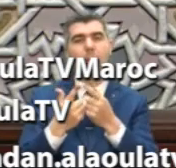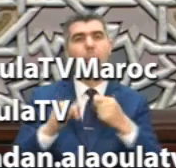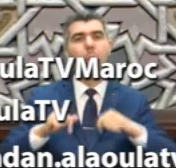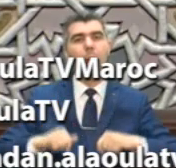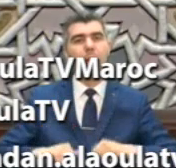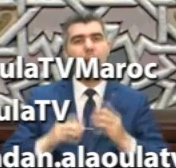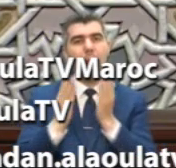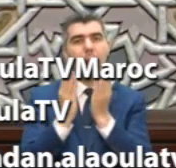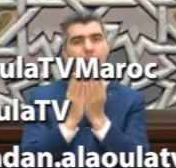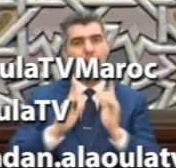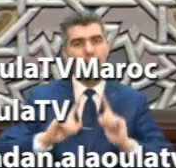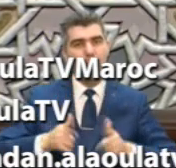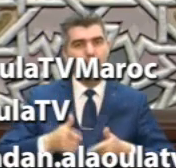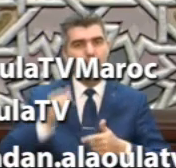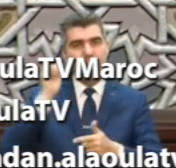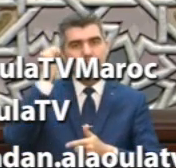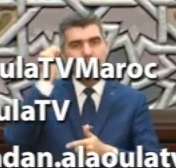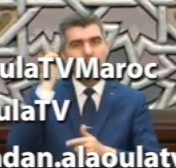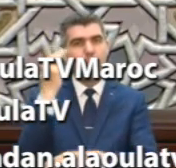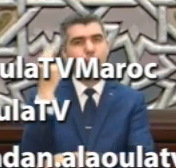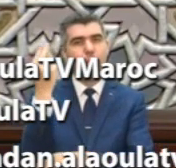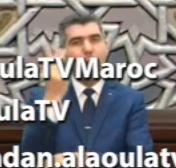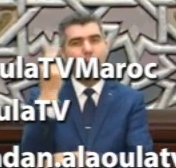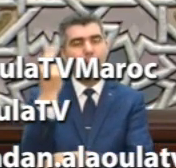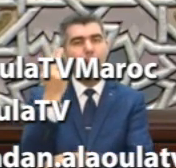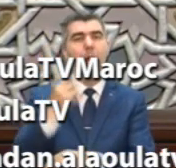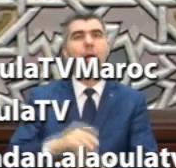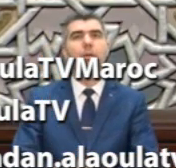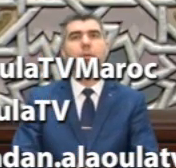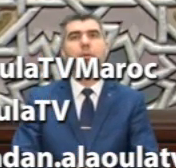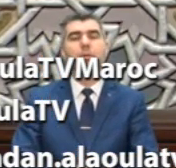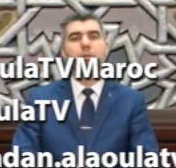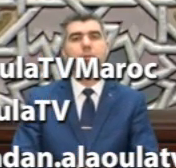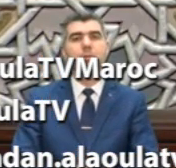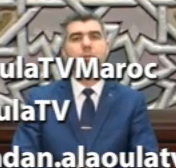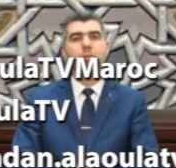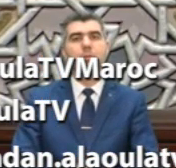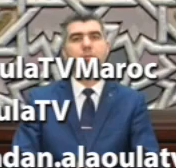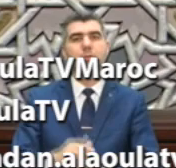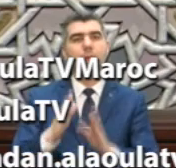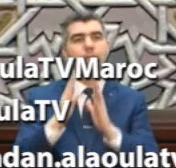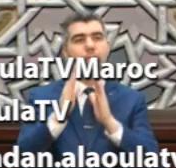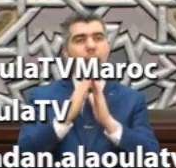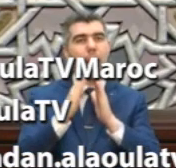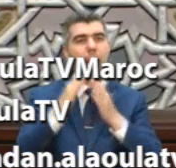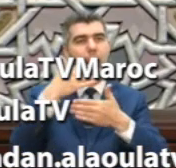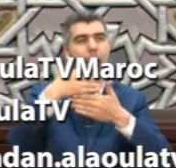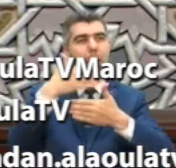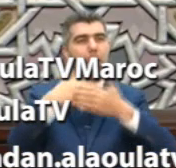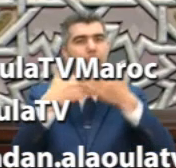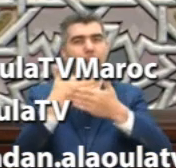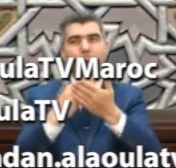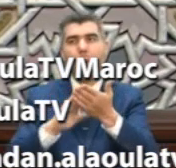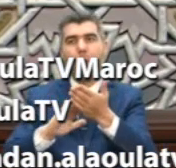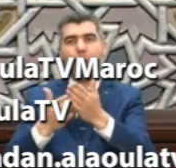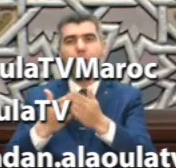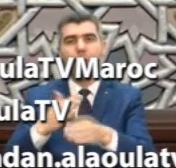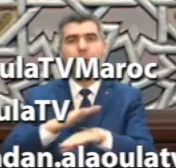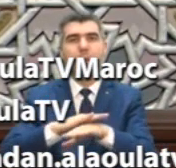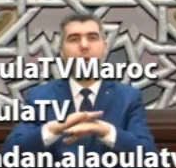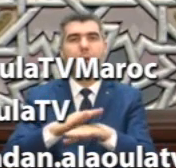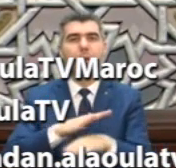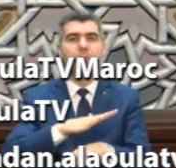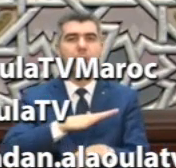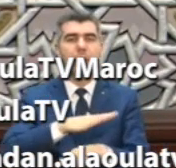الوطنية والتكوين المهني والتعليم العالي والبحث العلمي، إعداد التراب الوطني والتعمير والإسكان وسياسة